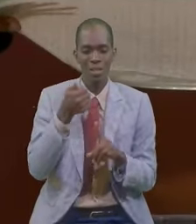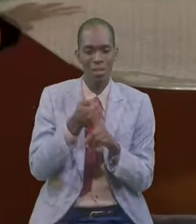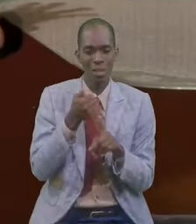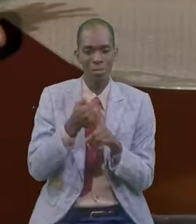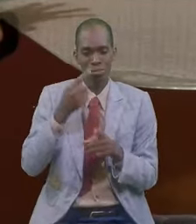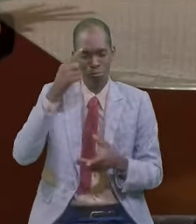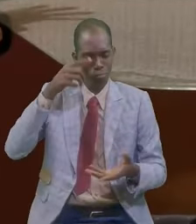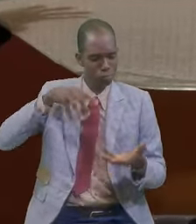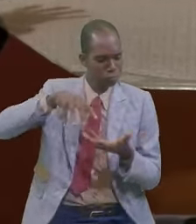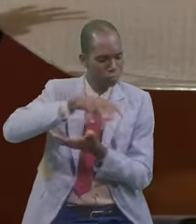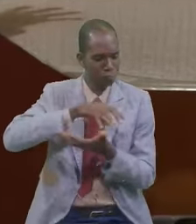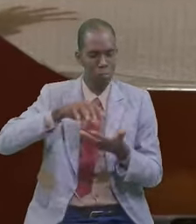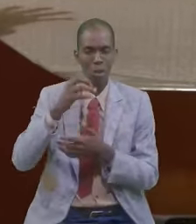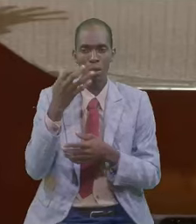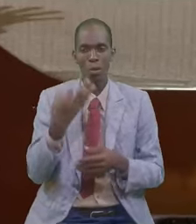un auditeur